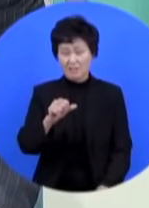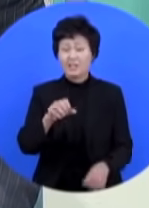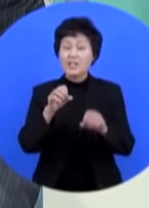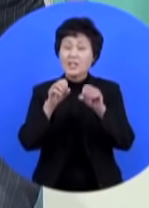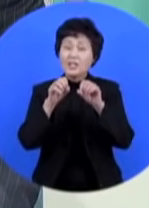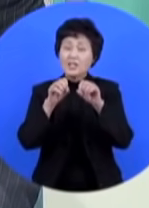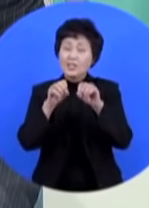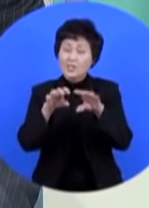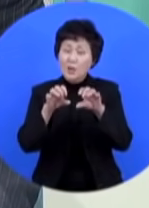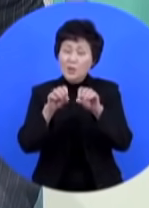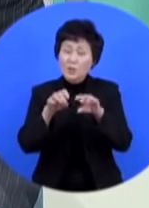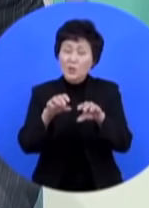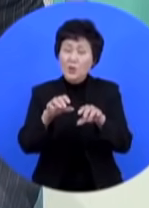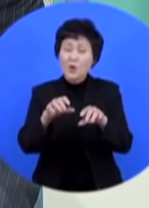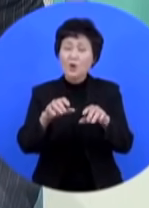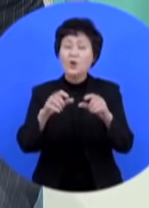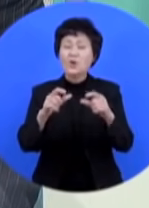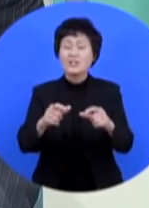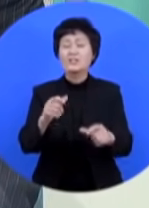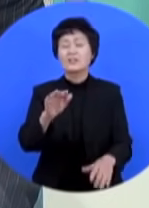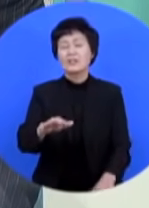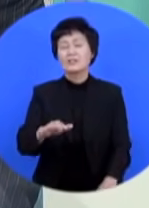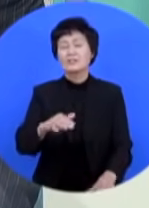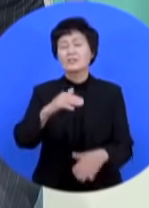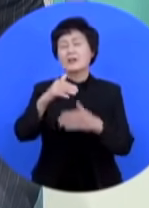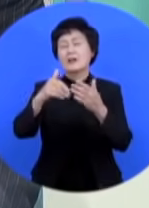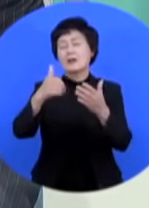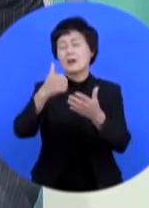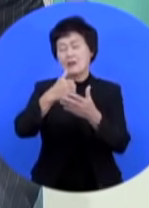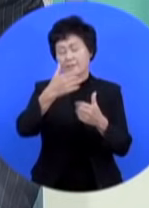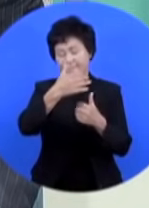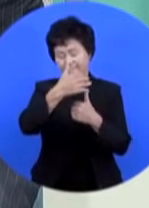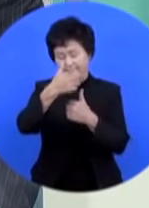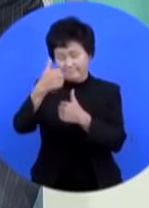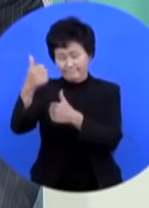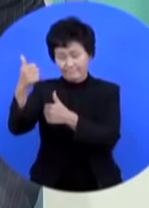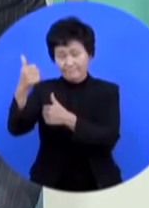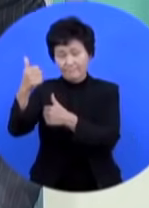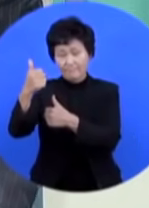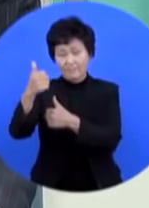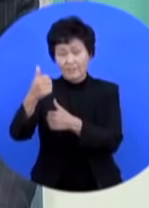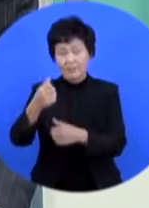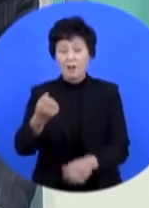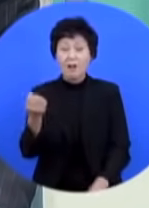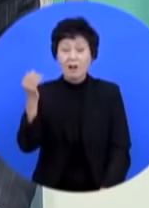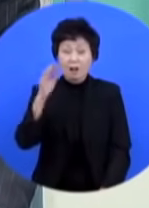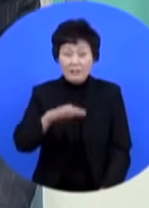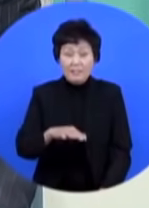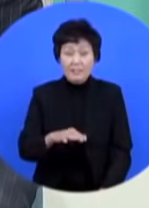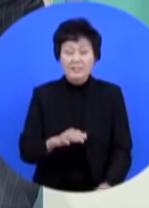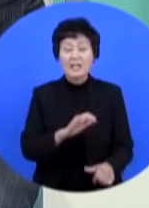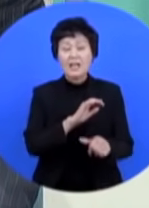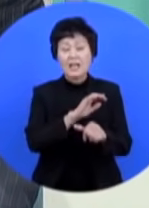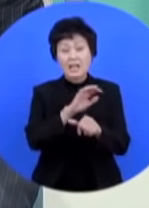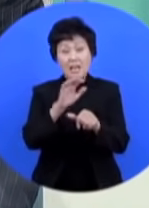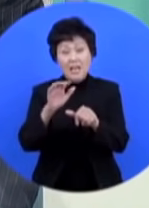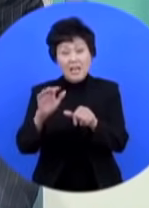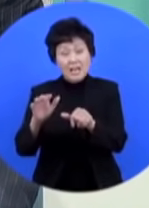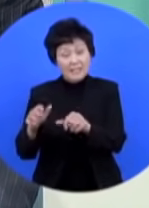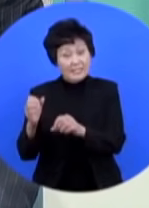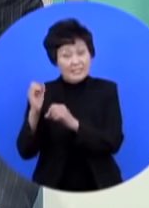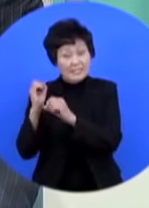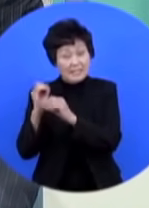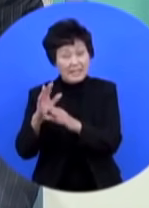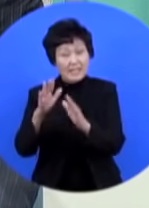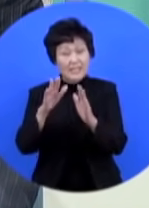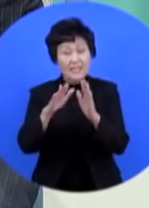선교지에서 하나님 품에 안겼어요. 그런데 장례식 때 우리 목사님께서 장례 예배